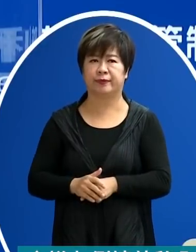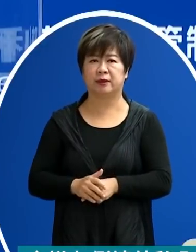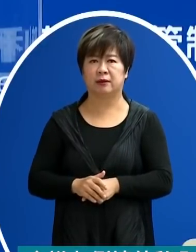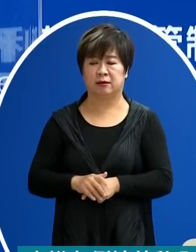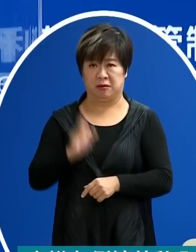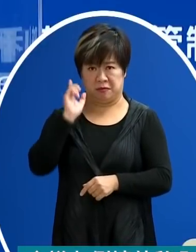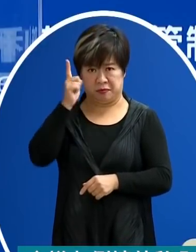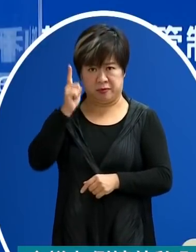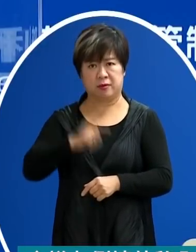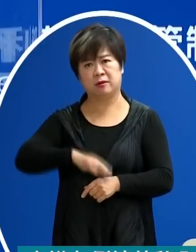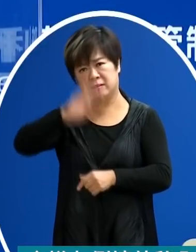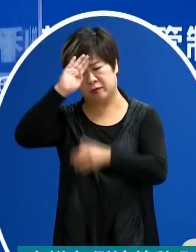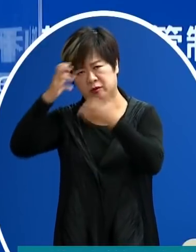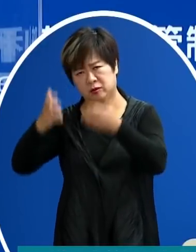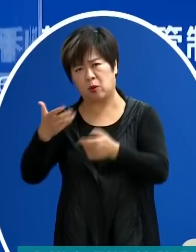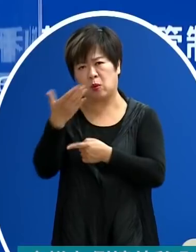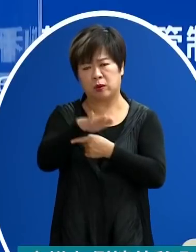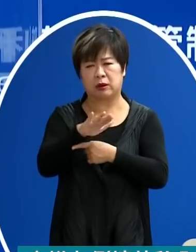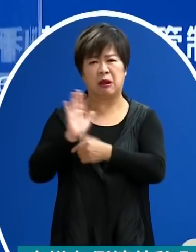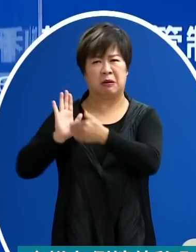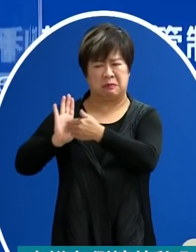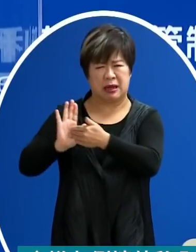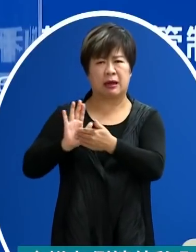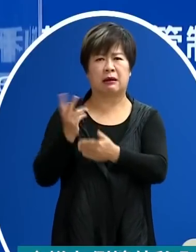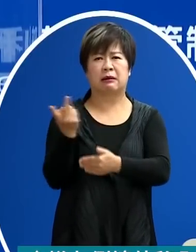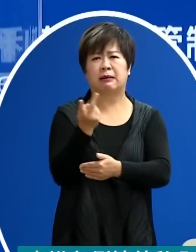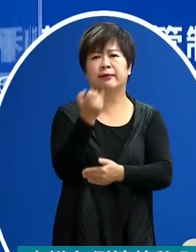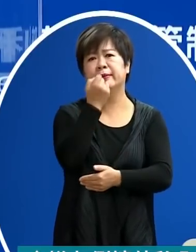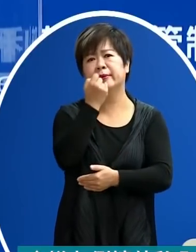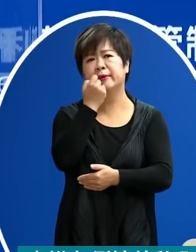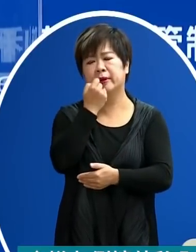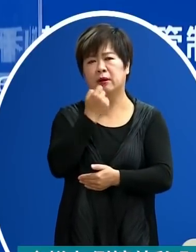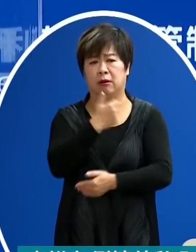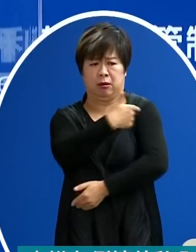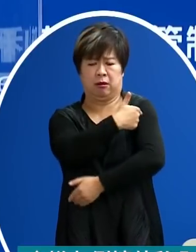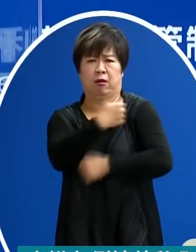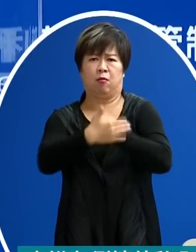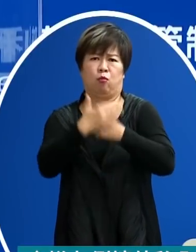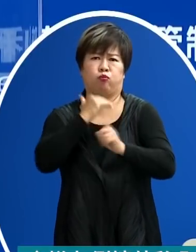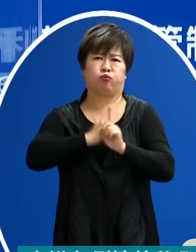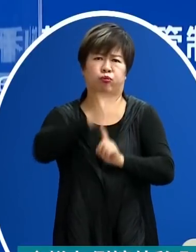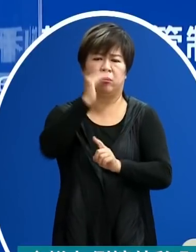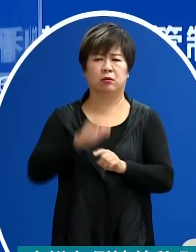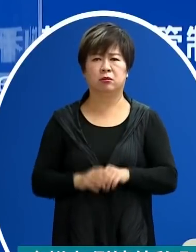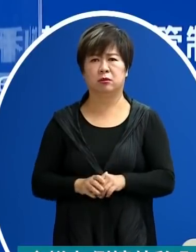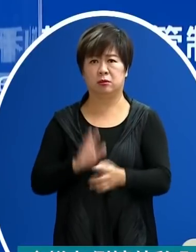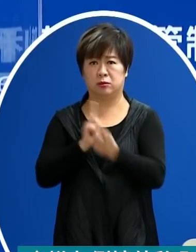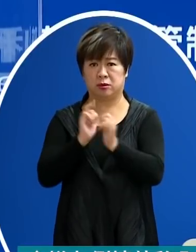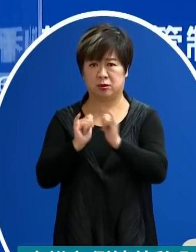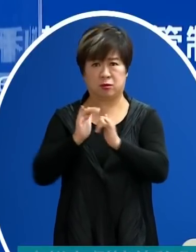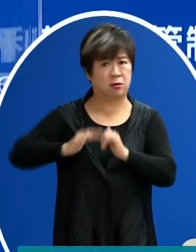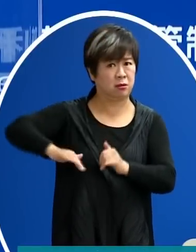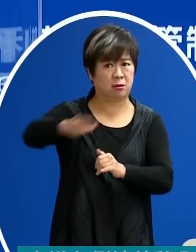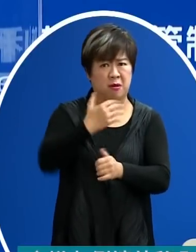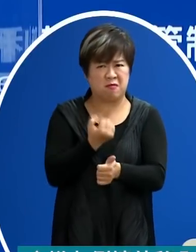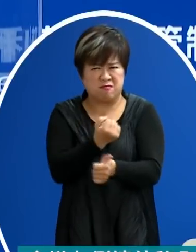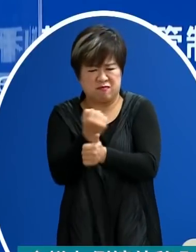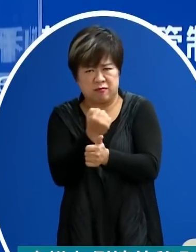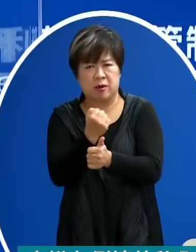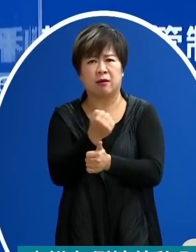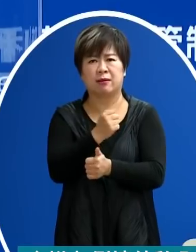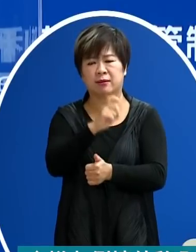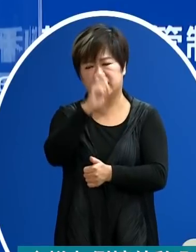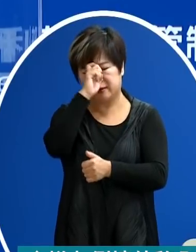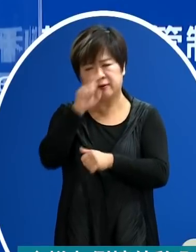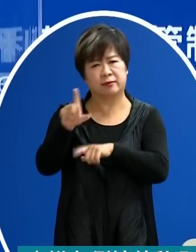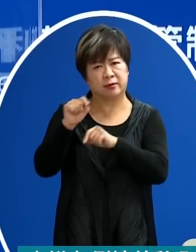止重症跟死亡相当有效，所以我们衡量各样的变数跟社会的管制的措施跟大家的一个遵从